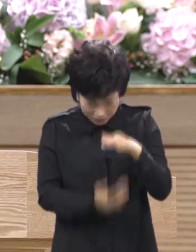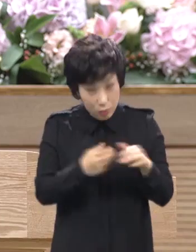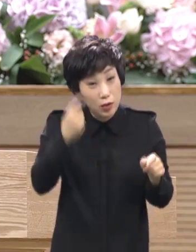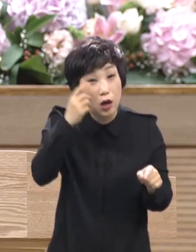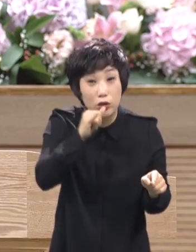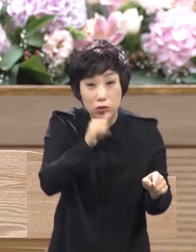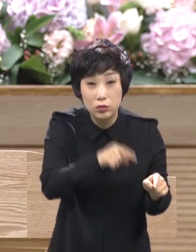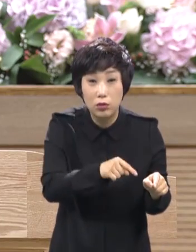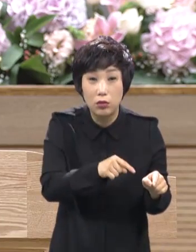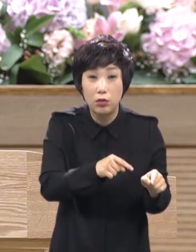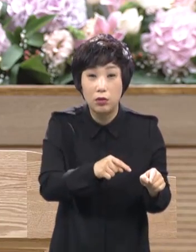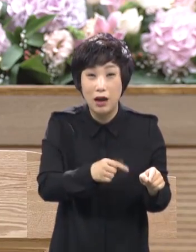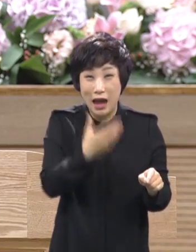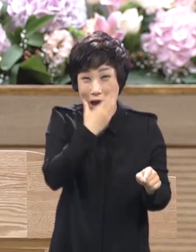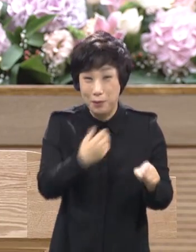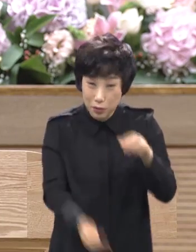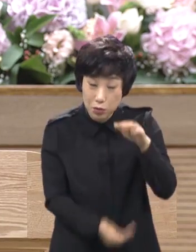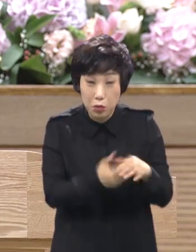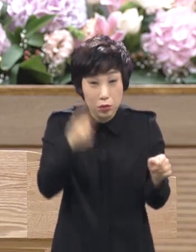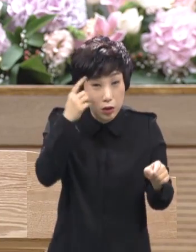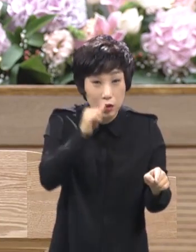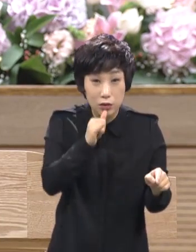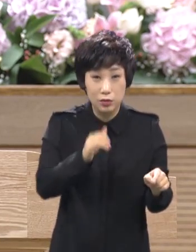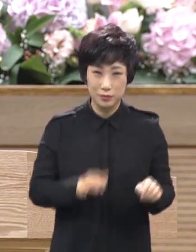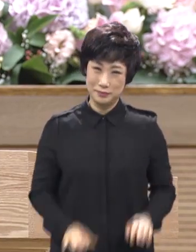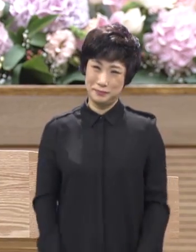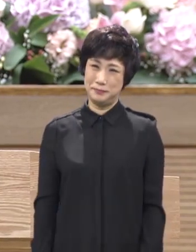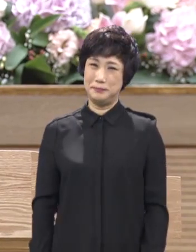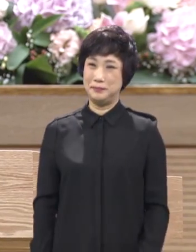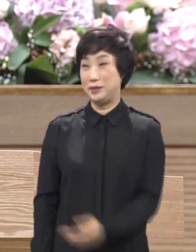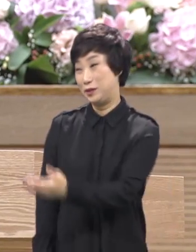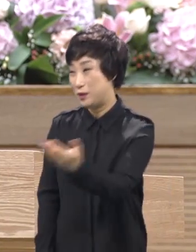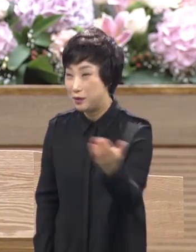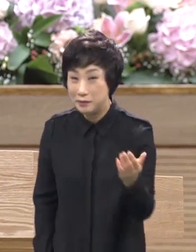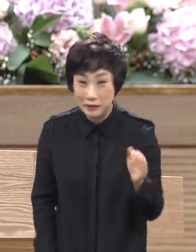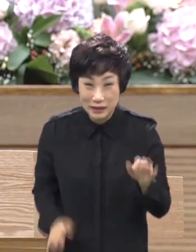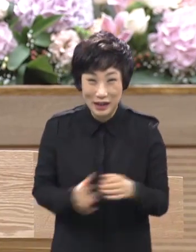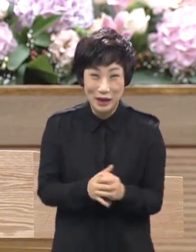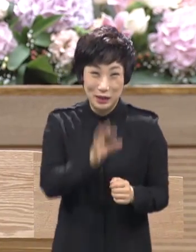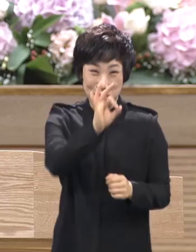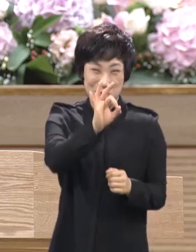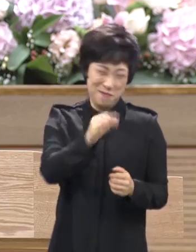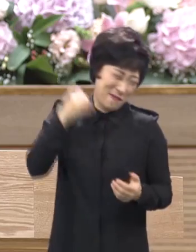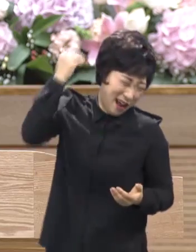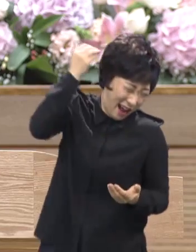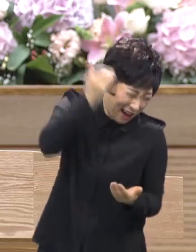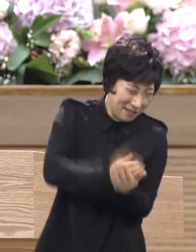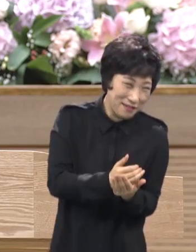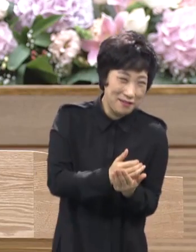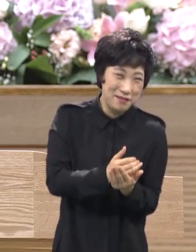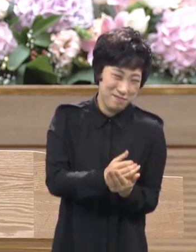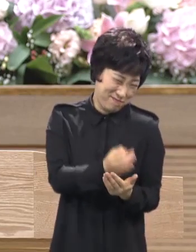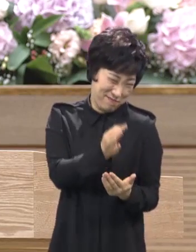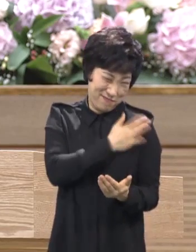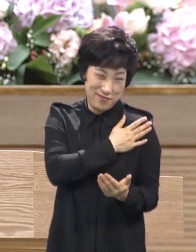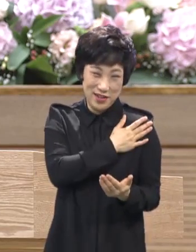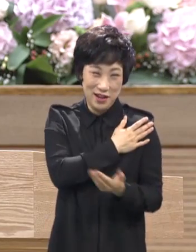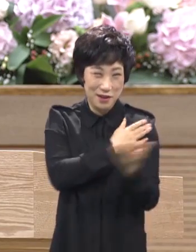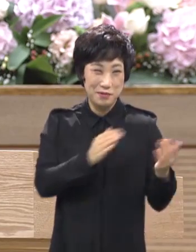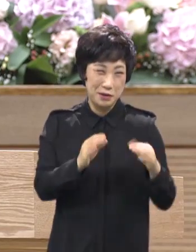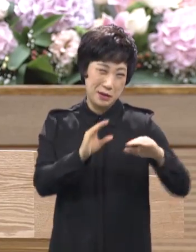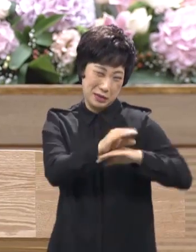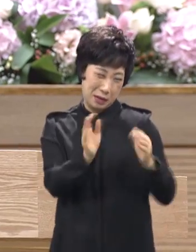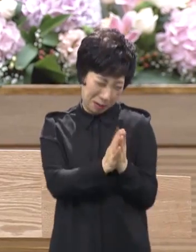행복이다. 행복이다. 그 사람들은 돈 많고 좋은